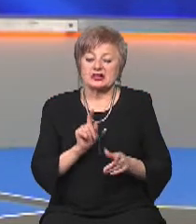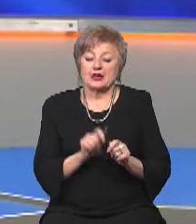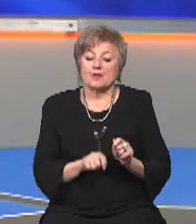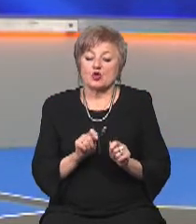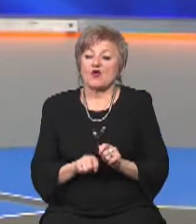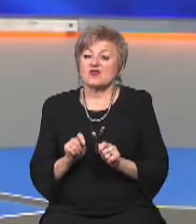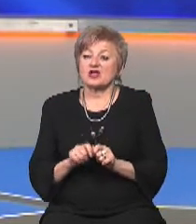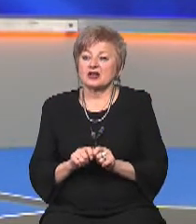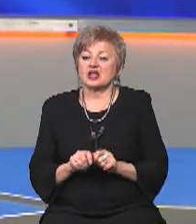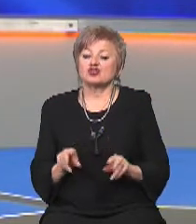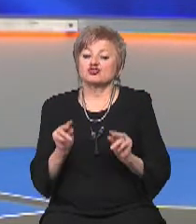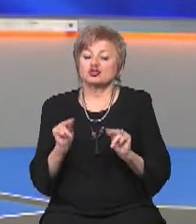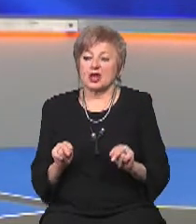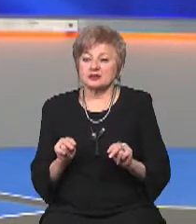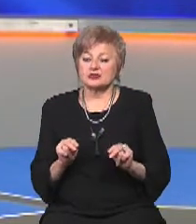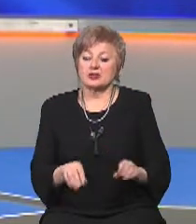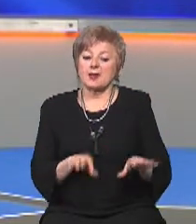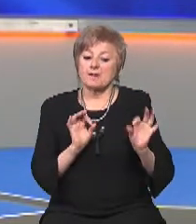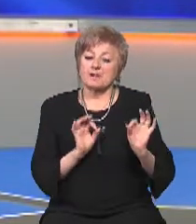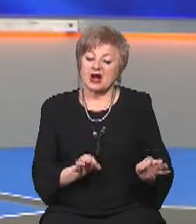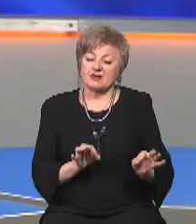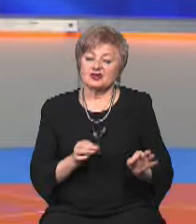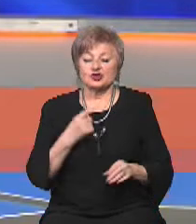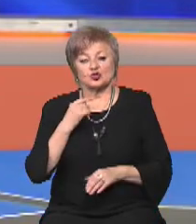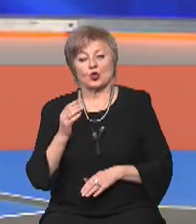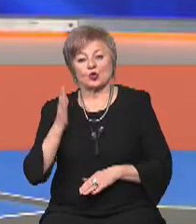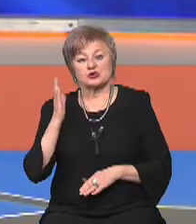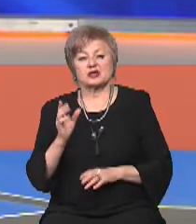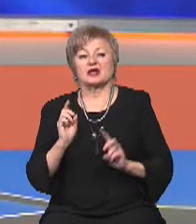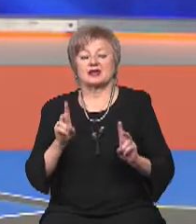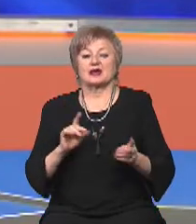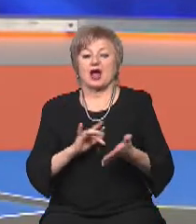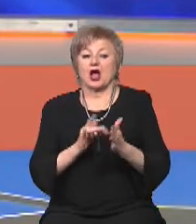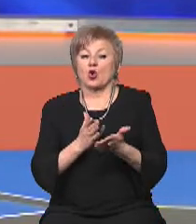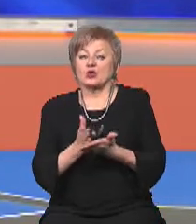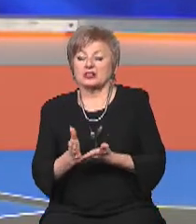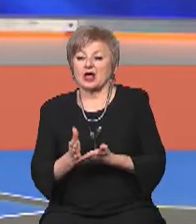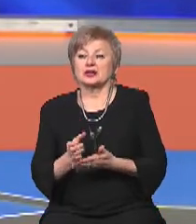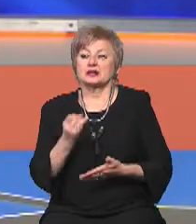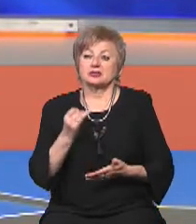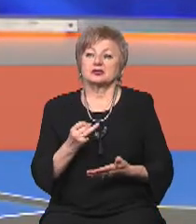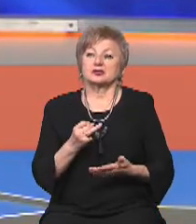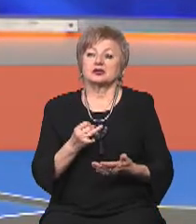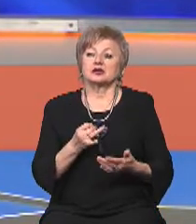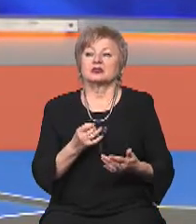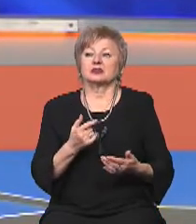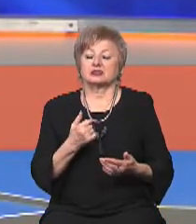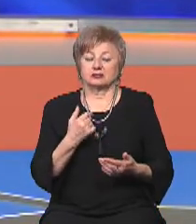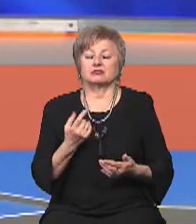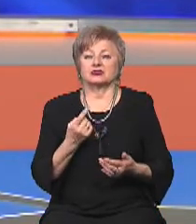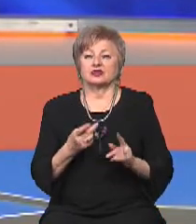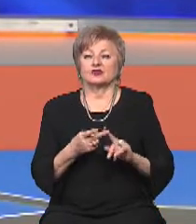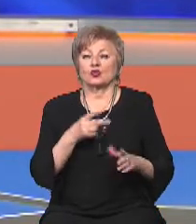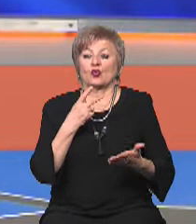перевіряє чесність, правильність голосування, як онлайн-голоси, так і в паперовому вигляді. Ми будемо